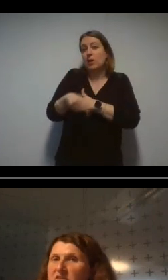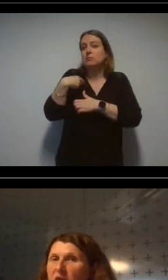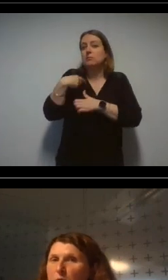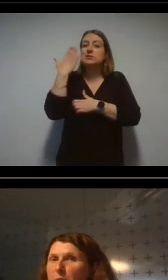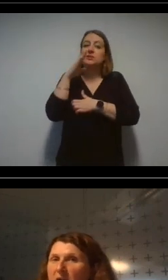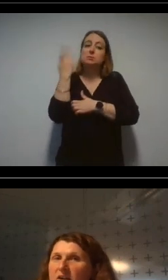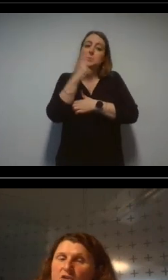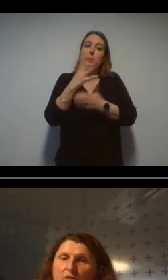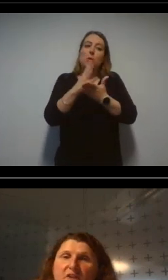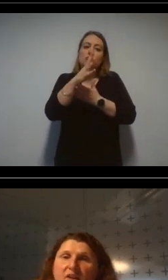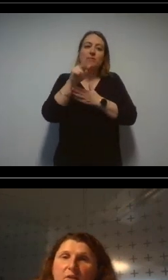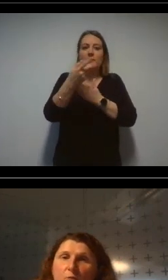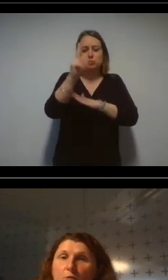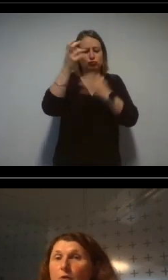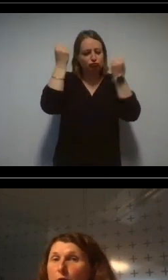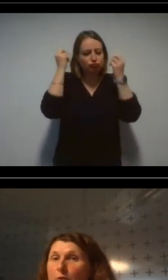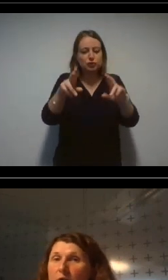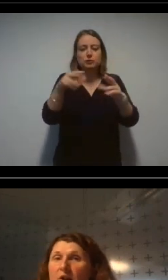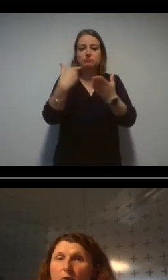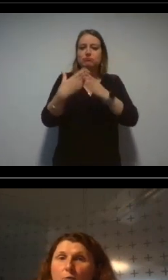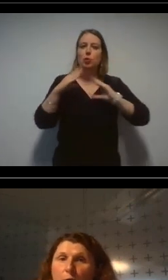dire, bon, bah, c'est vraiment par là que j'ai envie d'aller,